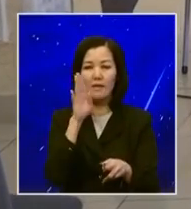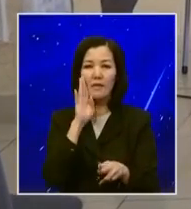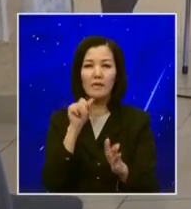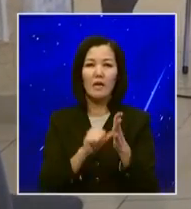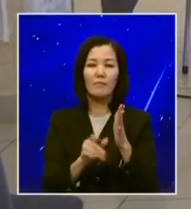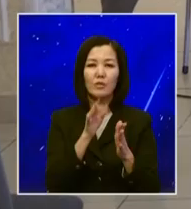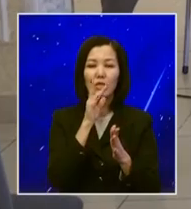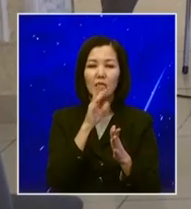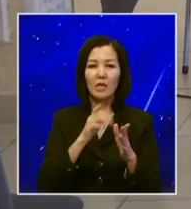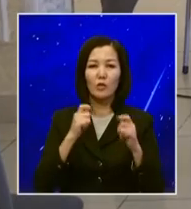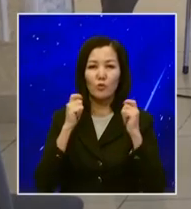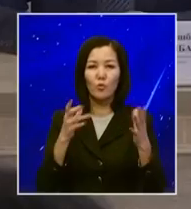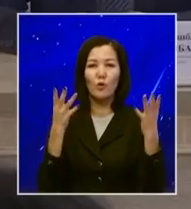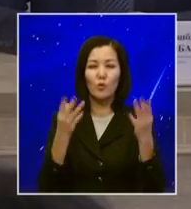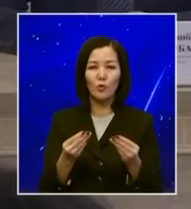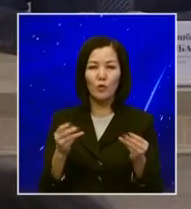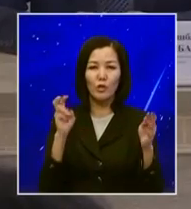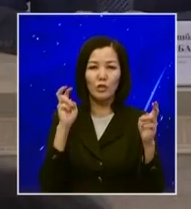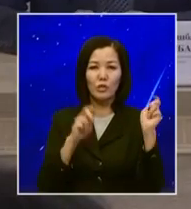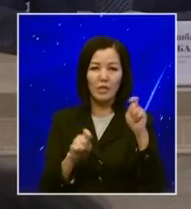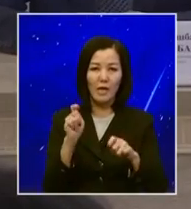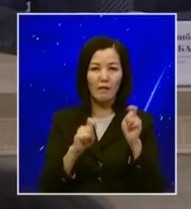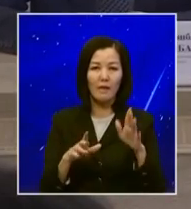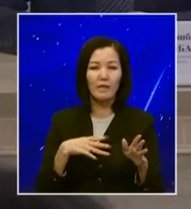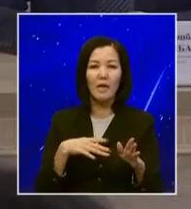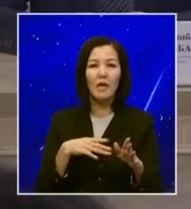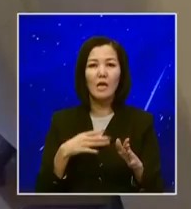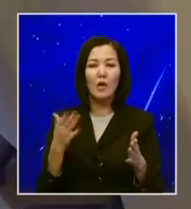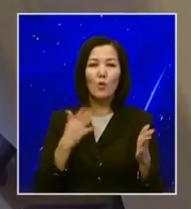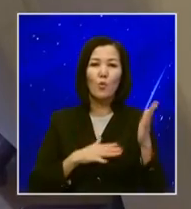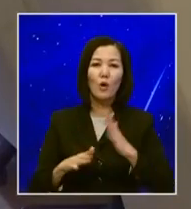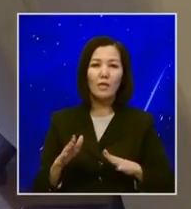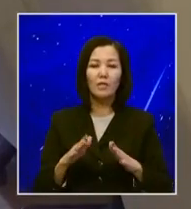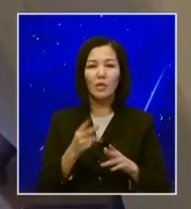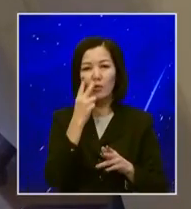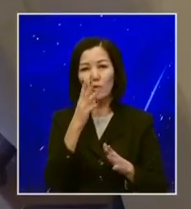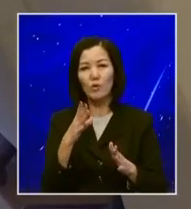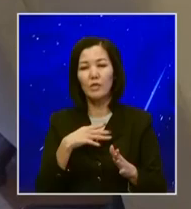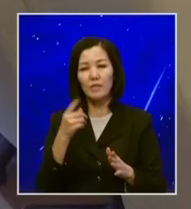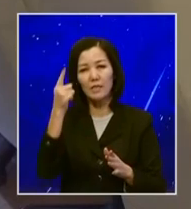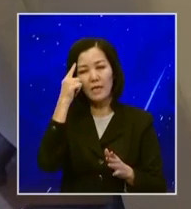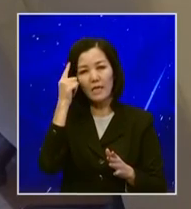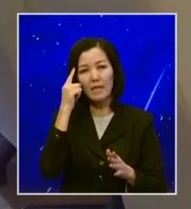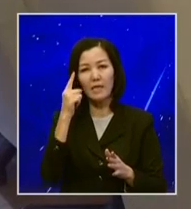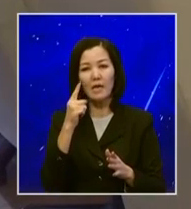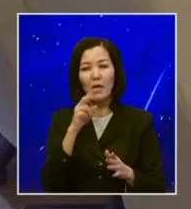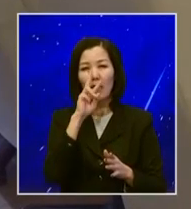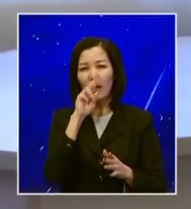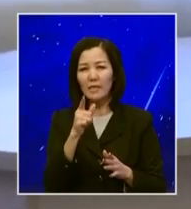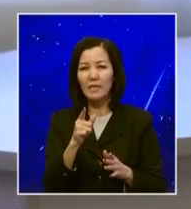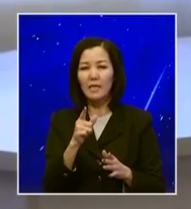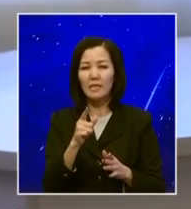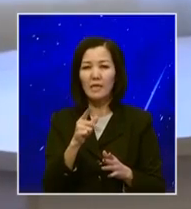туған күніне жиналады. Алайда қара шаңырақтағы қуаныш алысқа созылмайды. Өйткені көріністе сананы тұрмыс билеген заманның кейіп